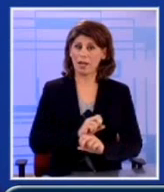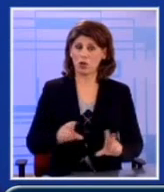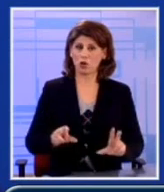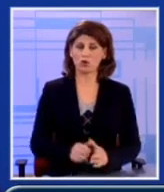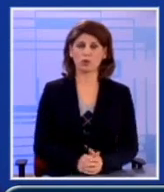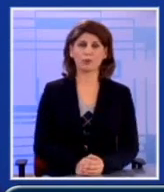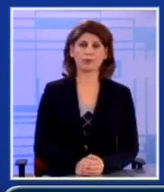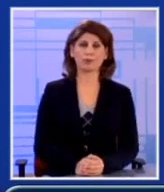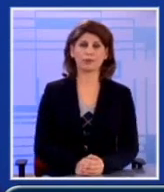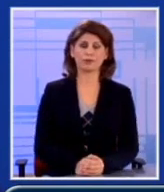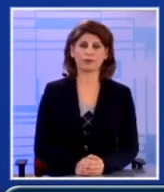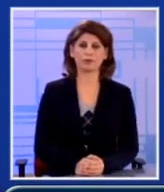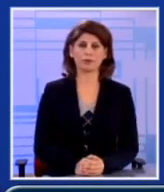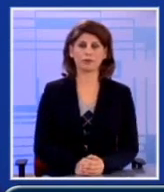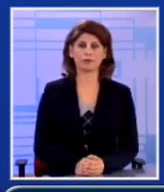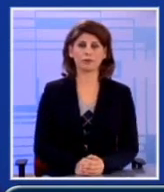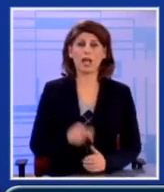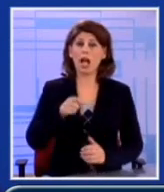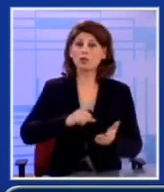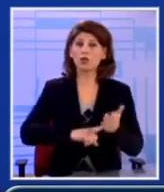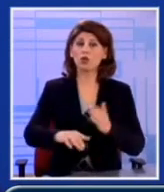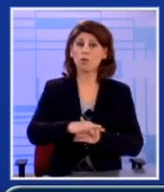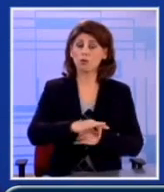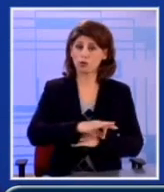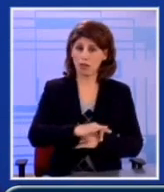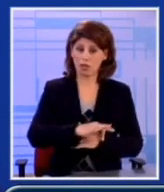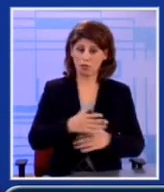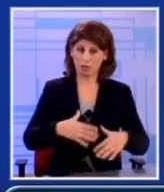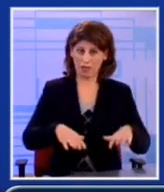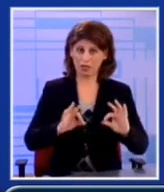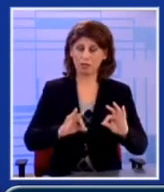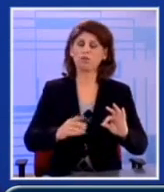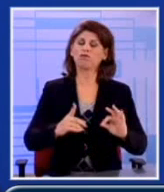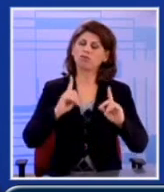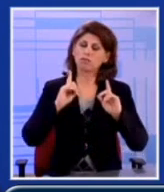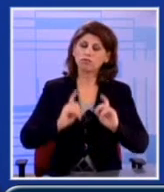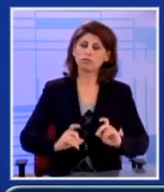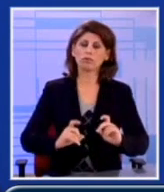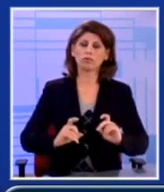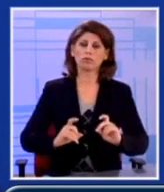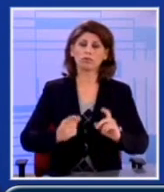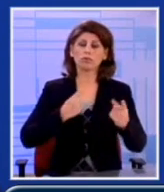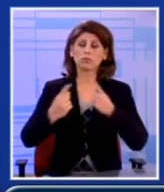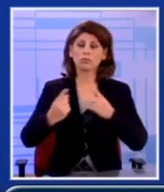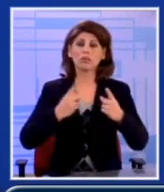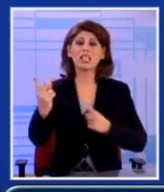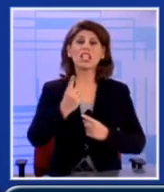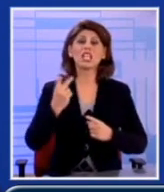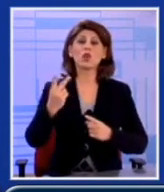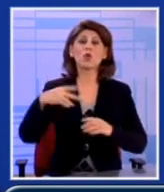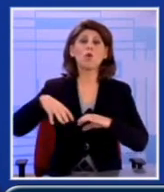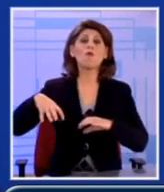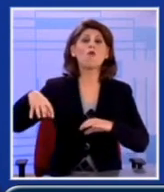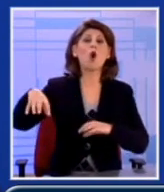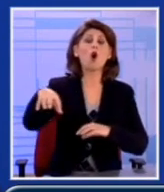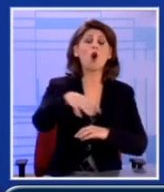είναι ότι θα αποτελέσει αρχή μου η διαβούλευση με τους κοινωνικούς φορείς να